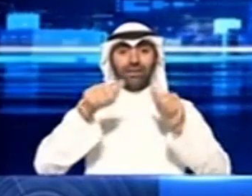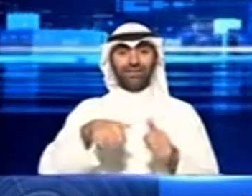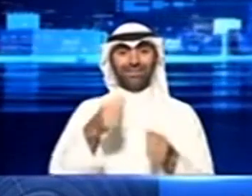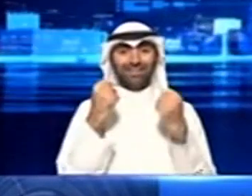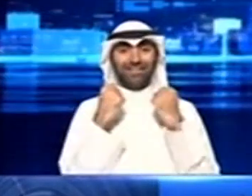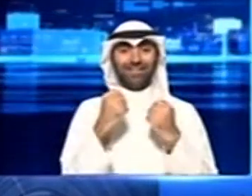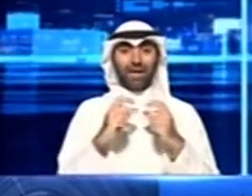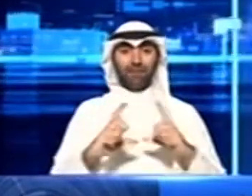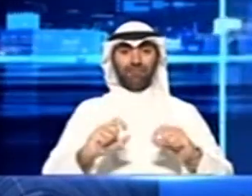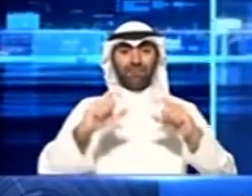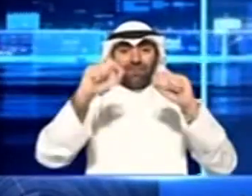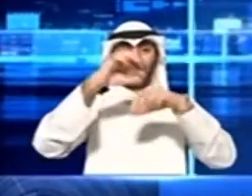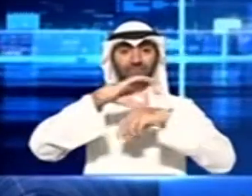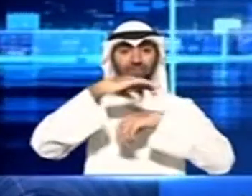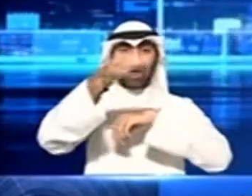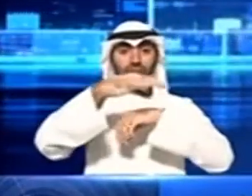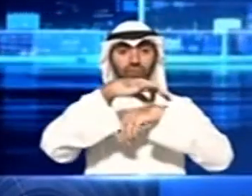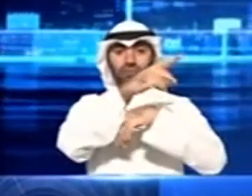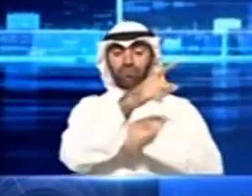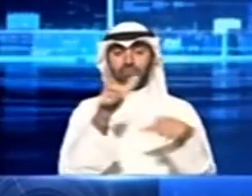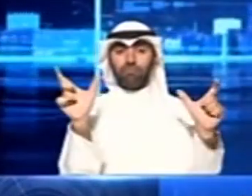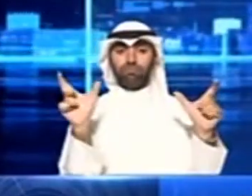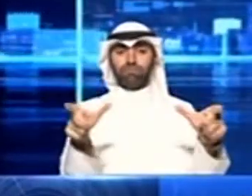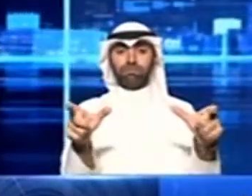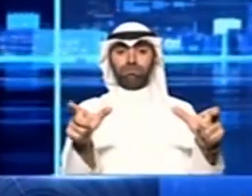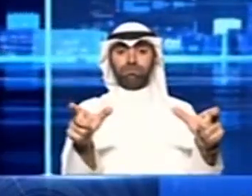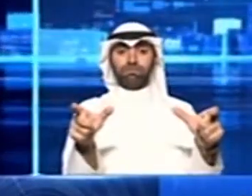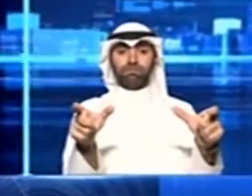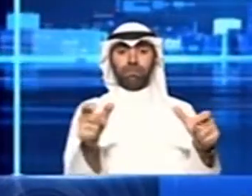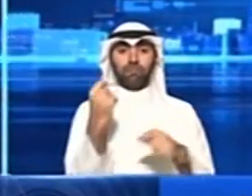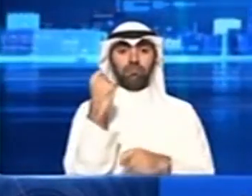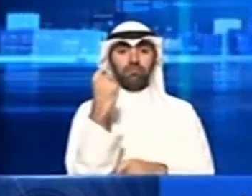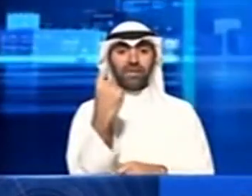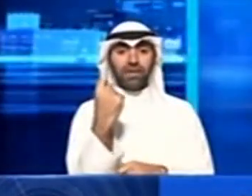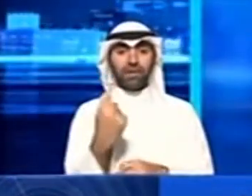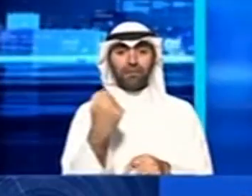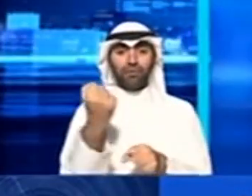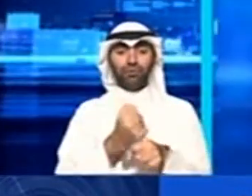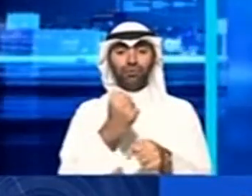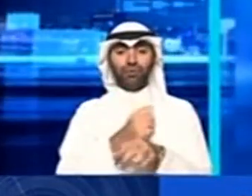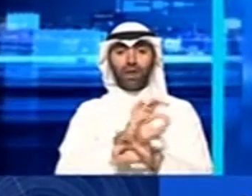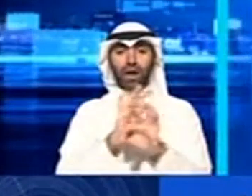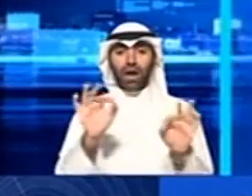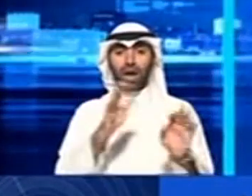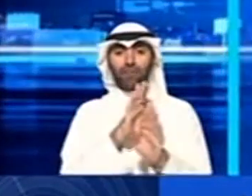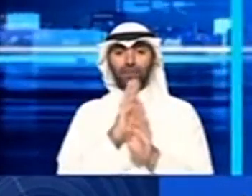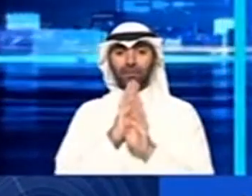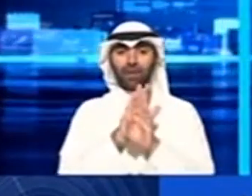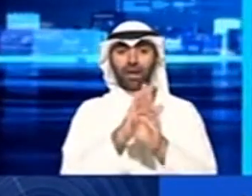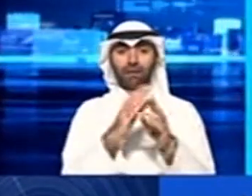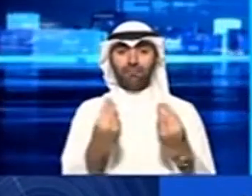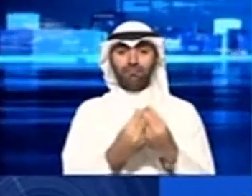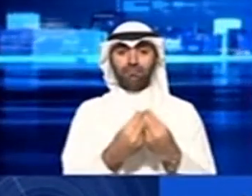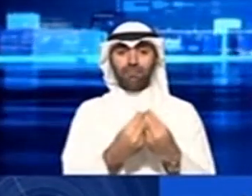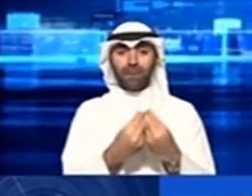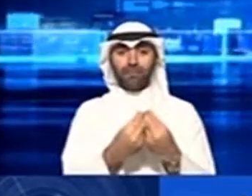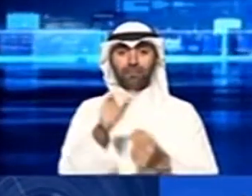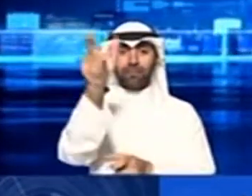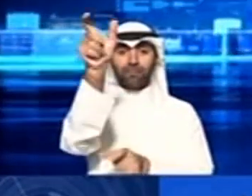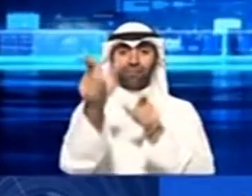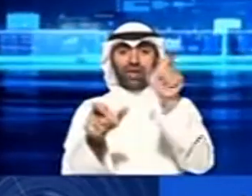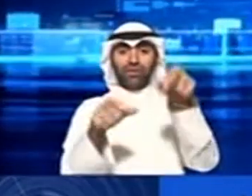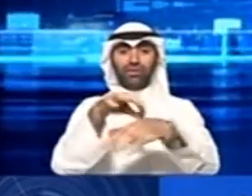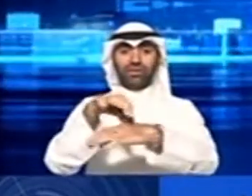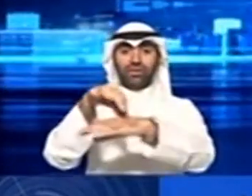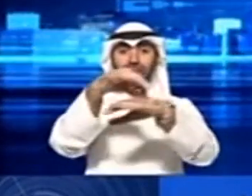وإمكانياتها لخدمة حجاج بيت الله الحرام بكل تفان وإخلاص، لا سيما في ظل الأوضاع الاستثنائية التي تبذلها